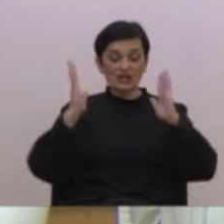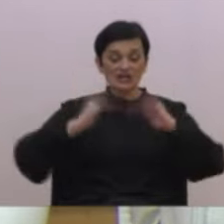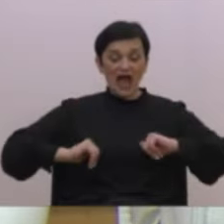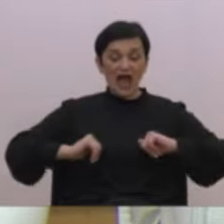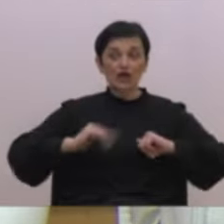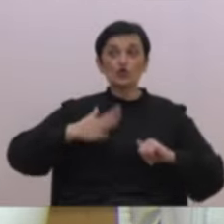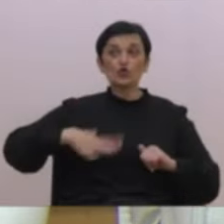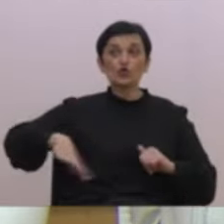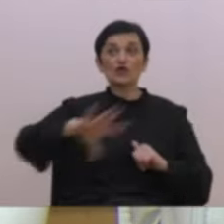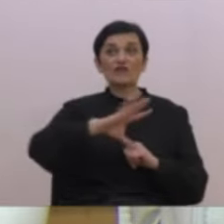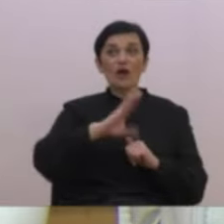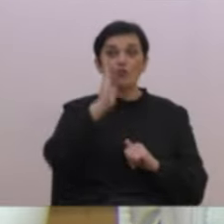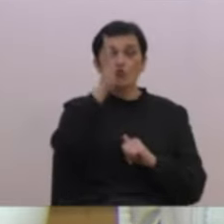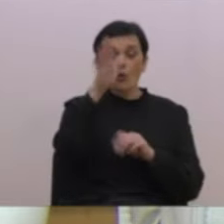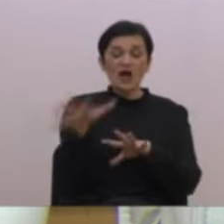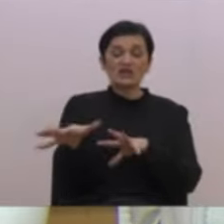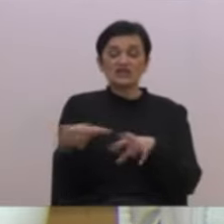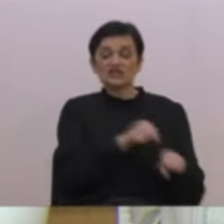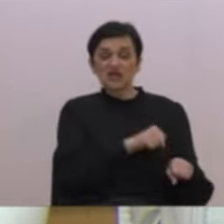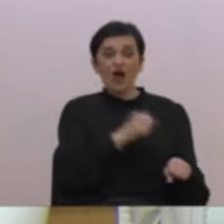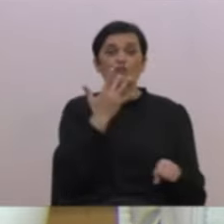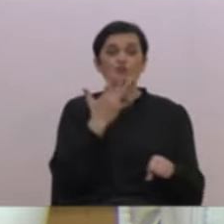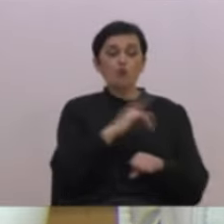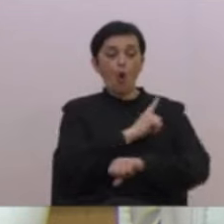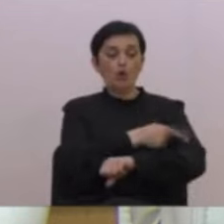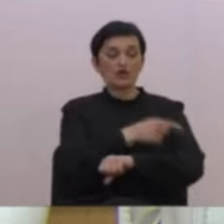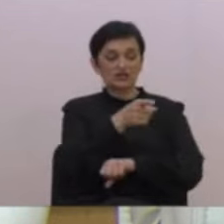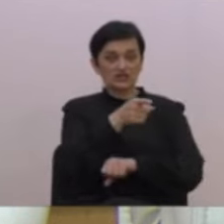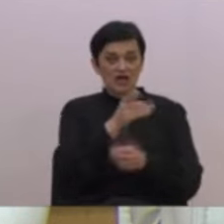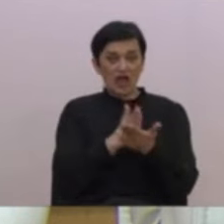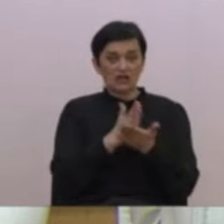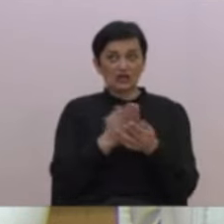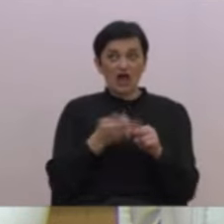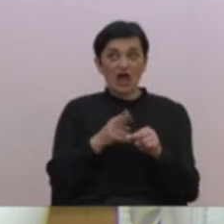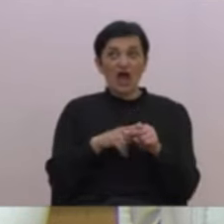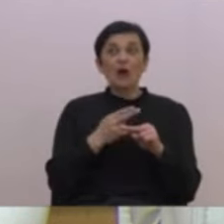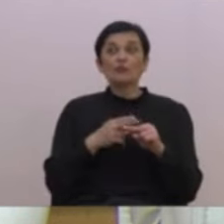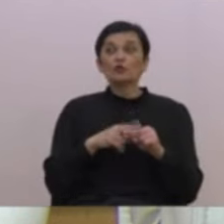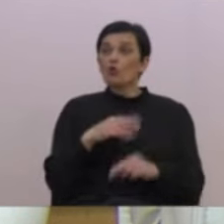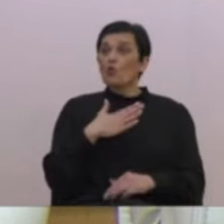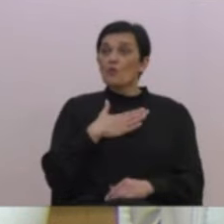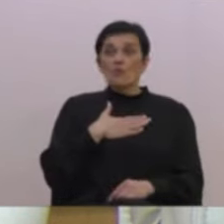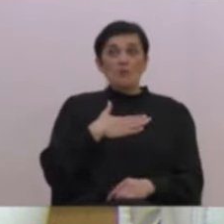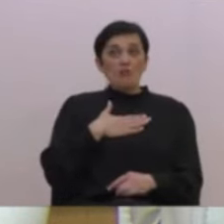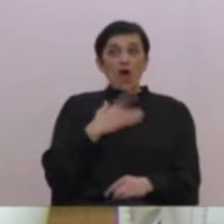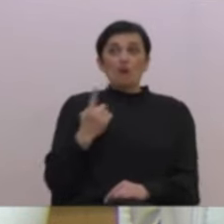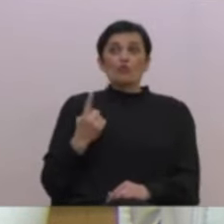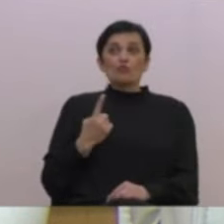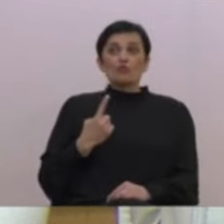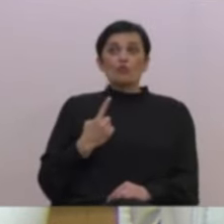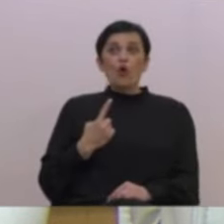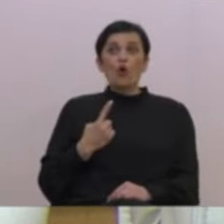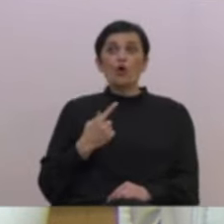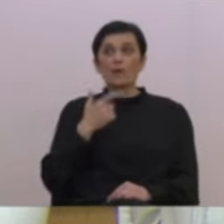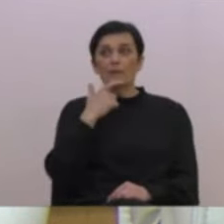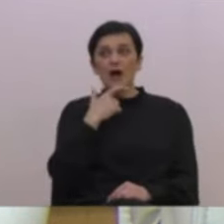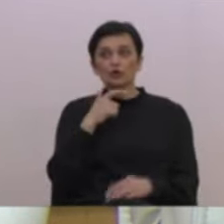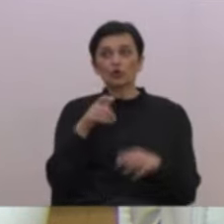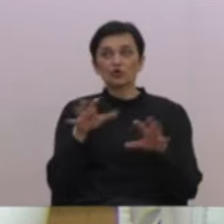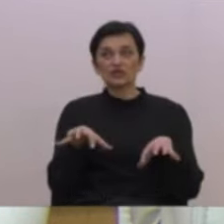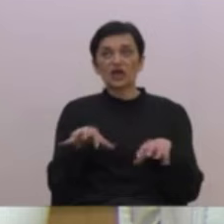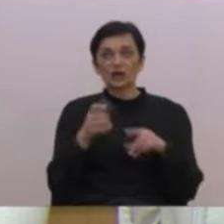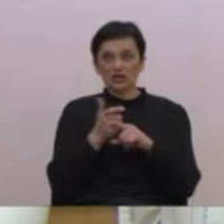ქვეყანას მომავალი წაართოთ, ეს პოლიტიკური ძალა ხართ თქვენ. ამიტომ მე არც ვოლოდინი ბატო